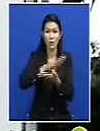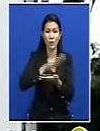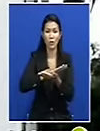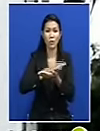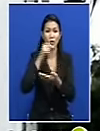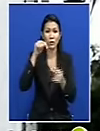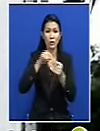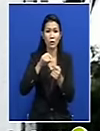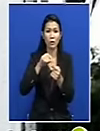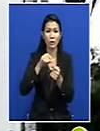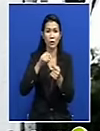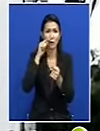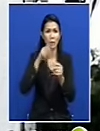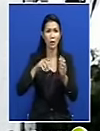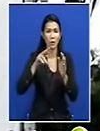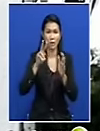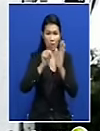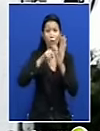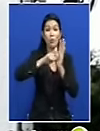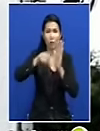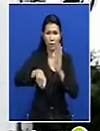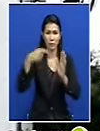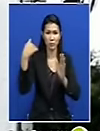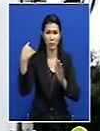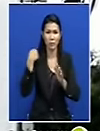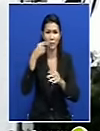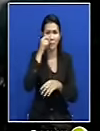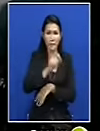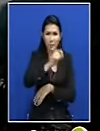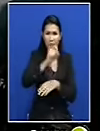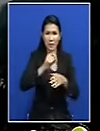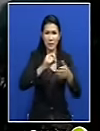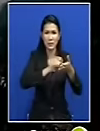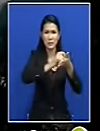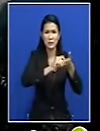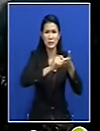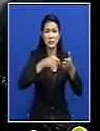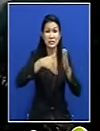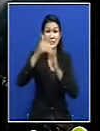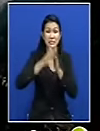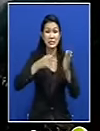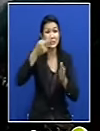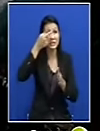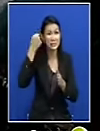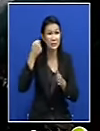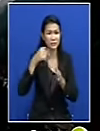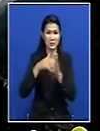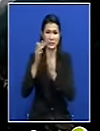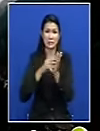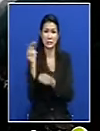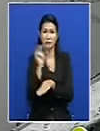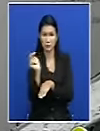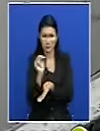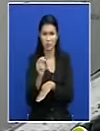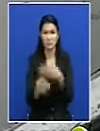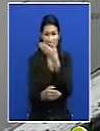นครราชสีมานะครับเขียนด้วยปากกาเคมีสีดำแล้วก็สีน้ำเงินเ